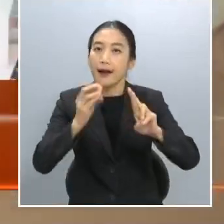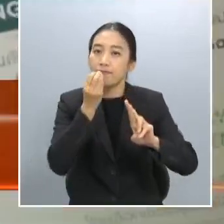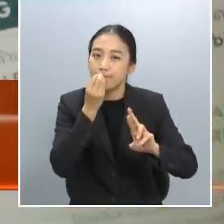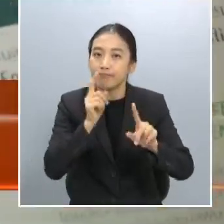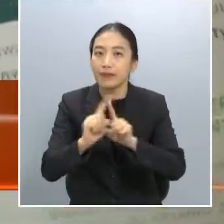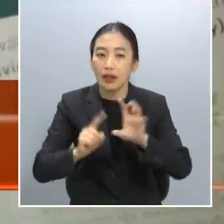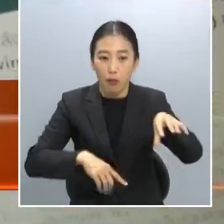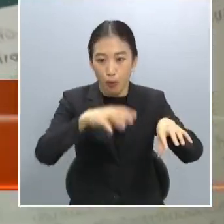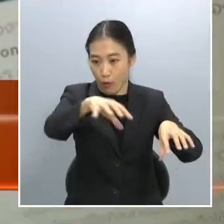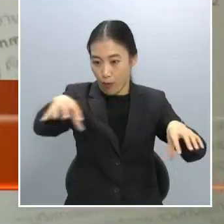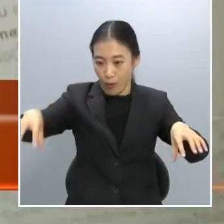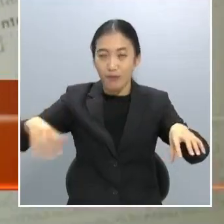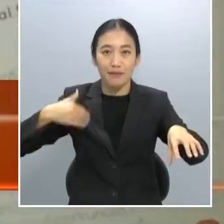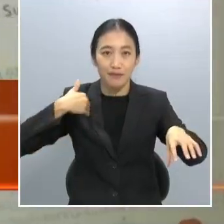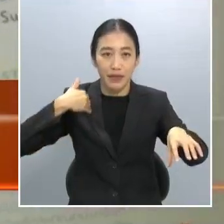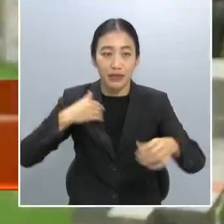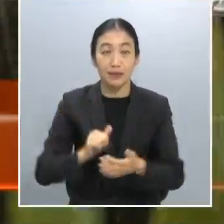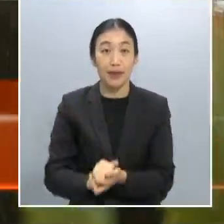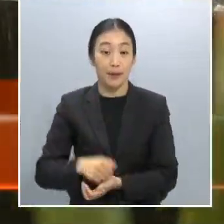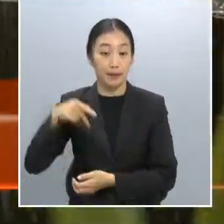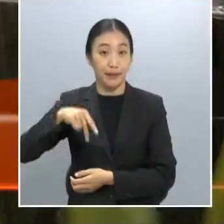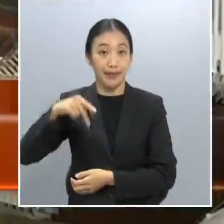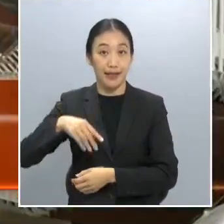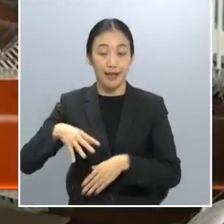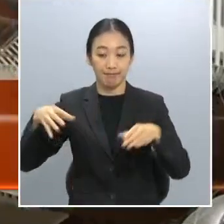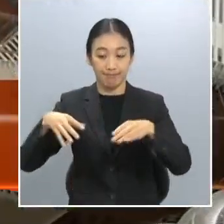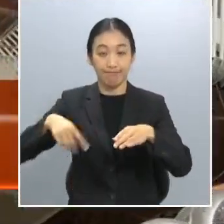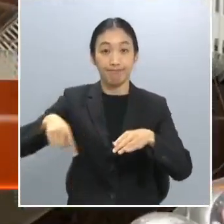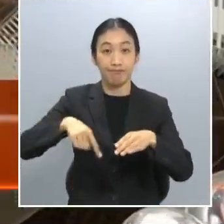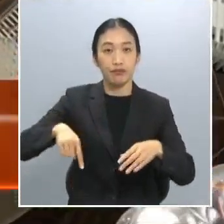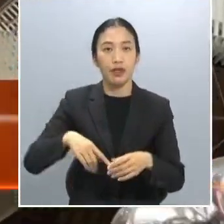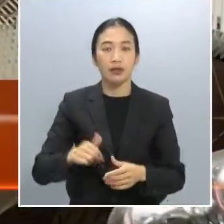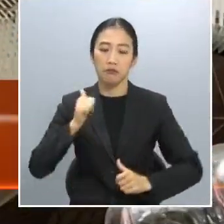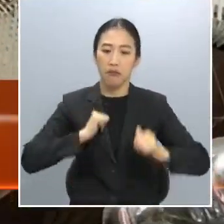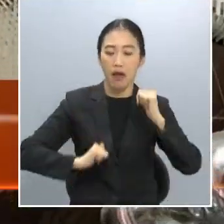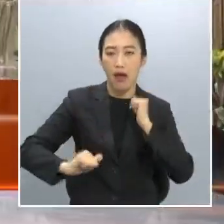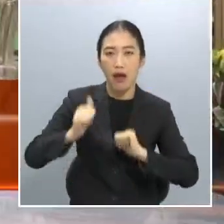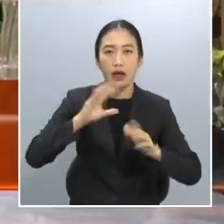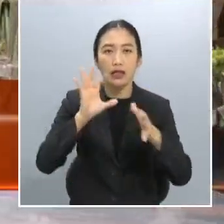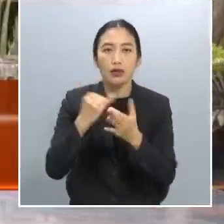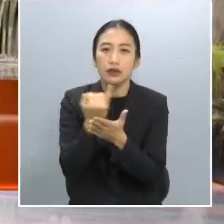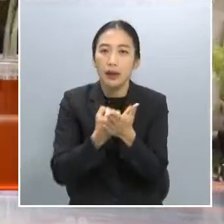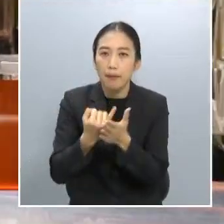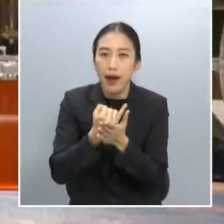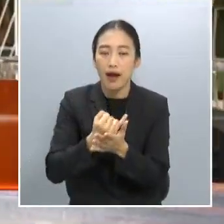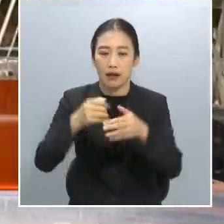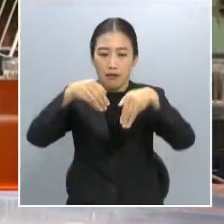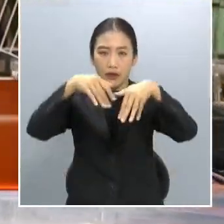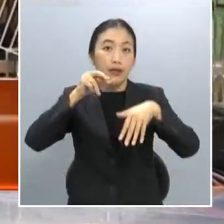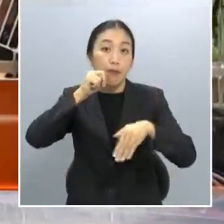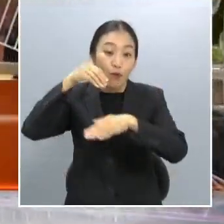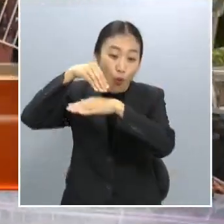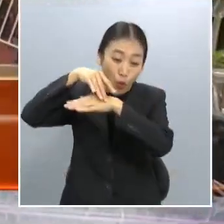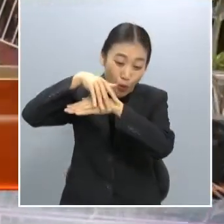มีไฮไลทพิเศษ อย่างเช่น The Soul of Natureการแดง Immersive Art Installation ผ่านมานน้ตก สูงกว่า